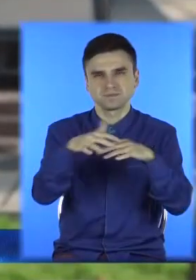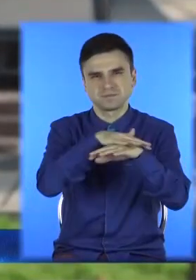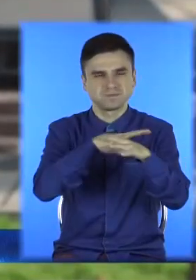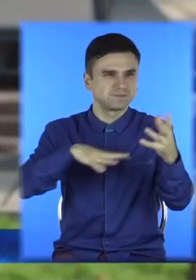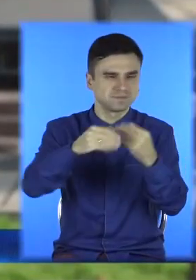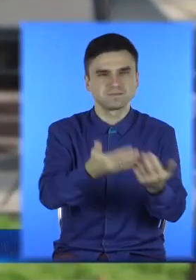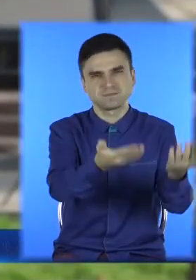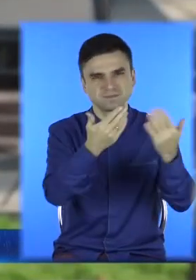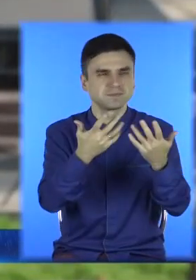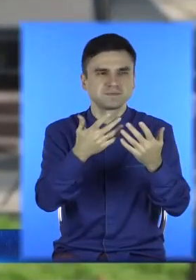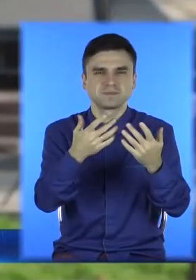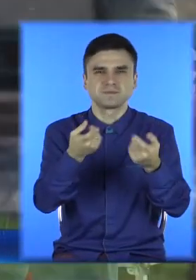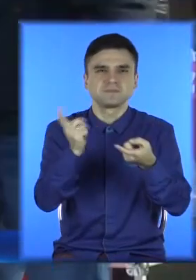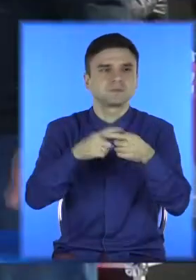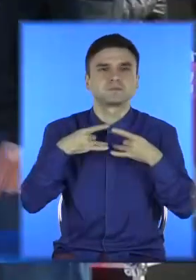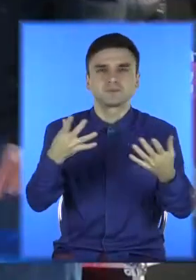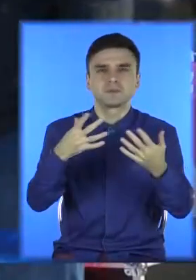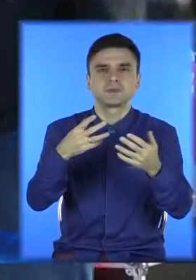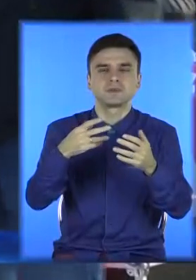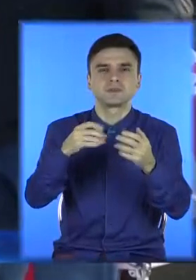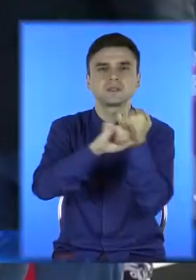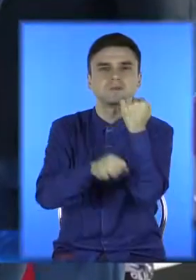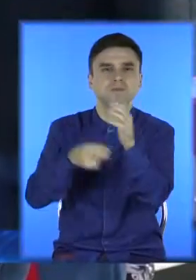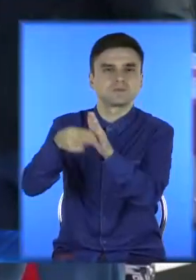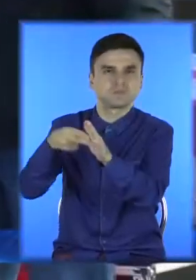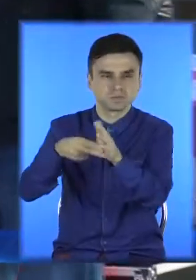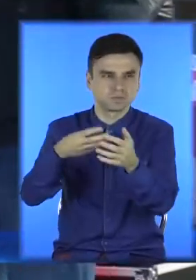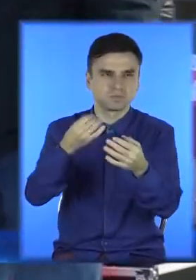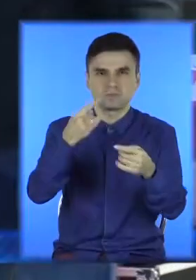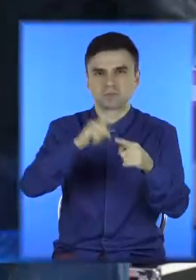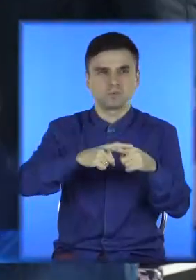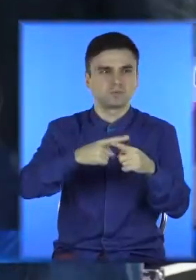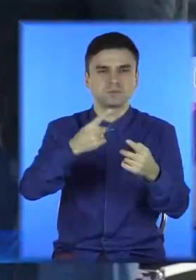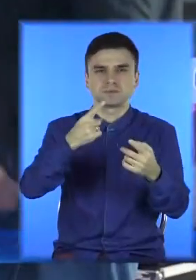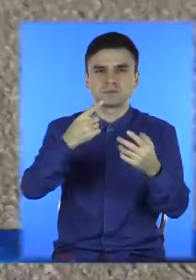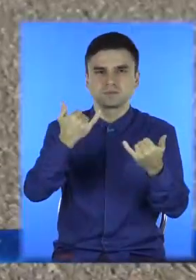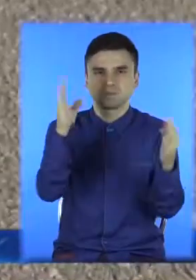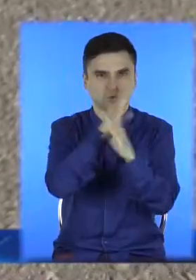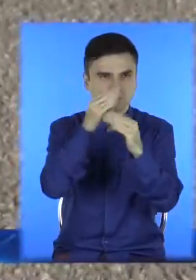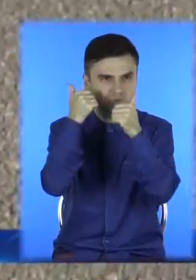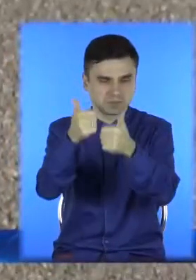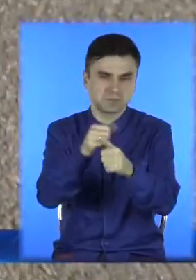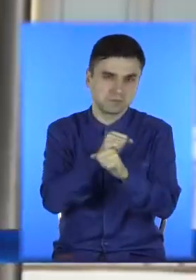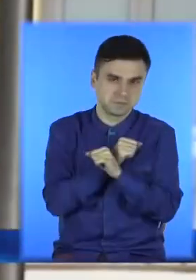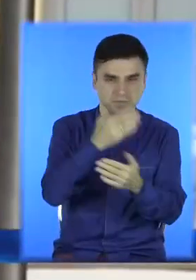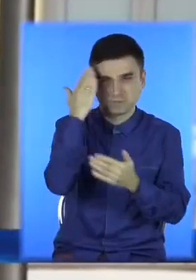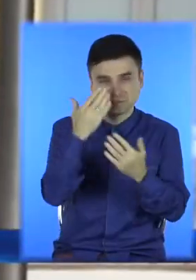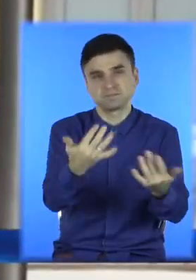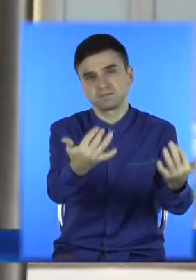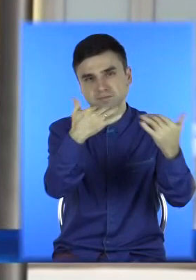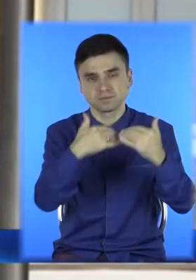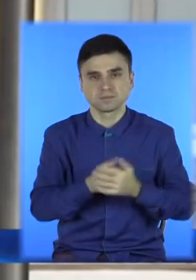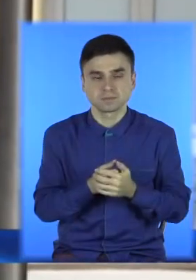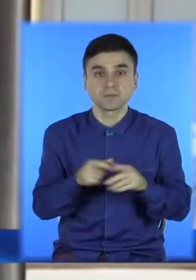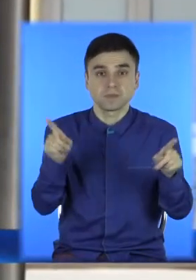сегодня отличный день для того, чтобы отдохнуть. Подібні розважальні заходи в Кривому Розі планують проводити і надалі. Організатори пересвідчились у